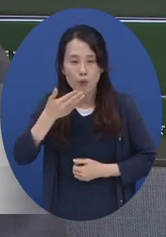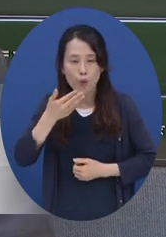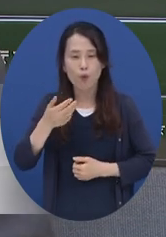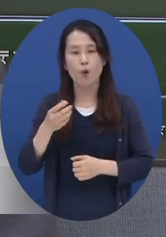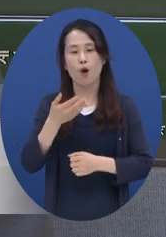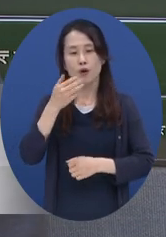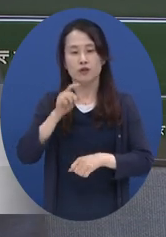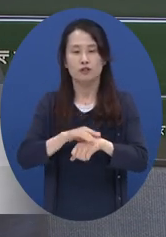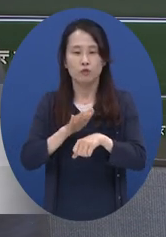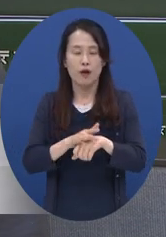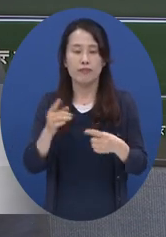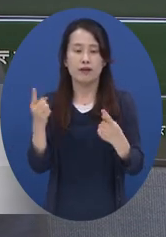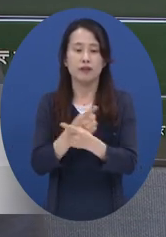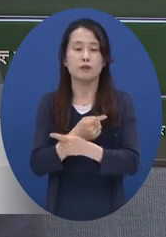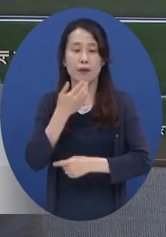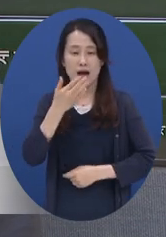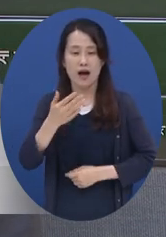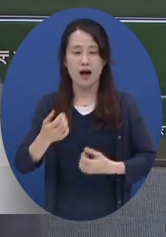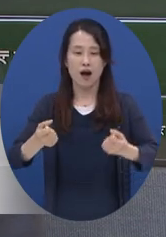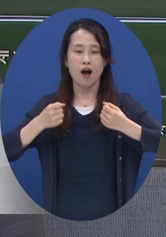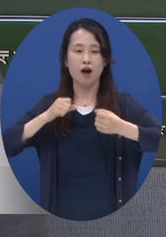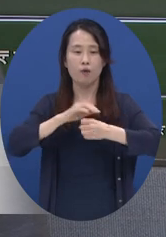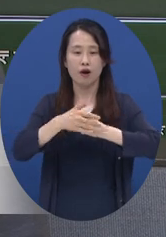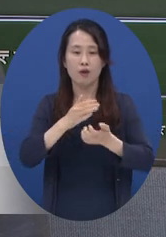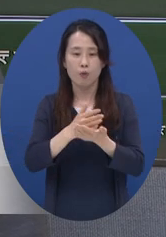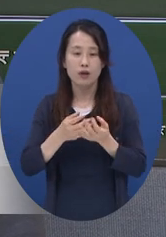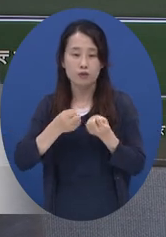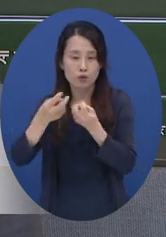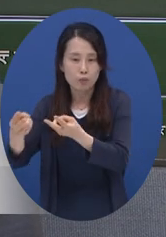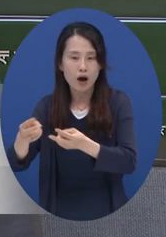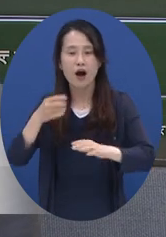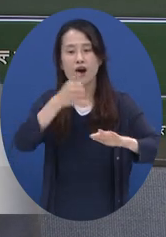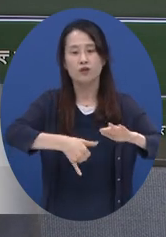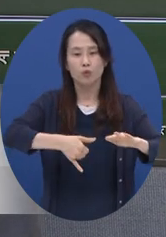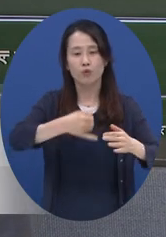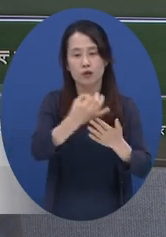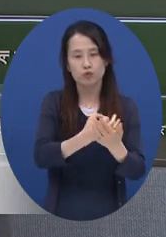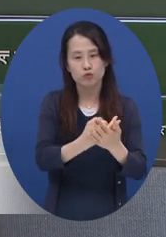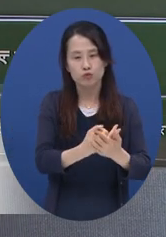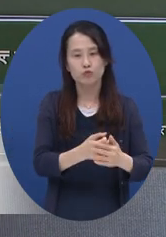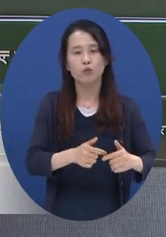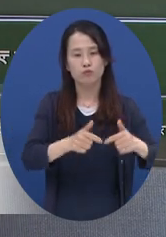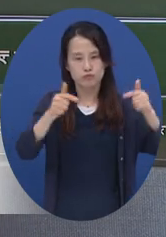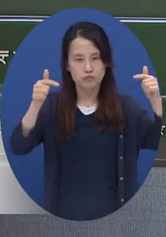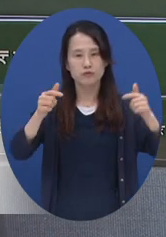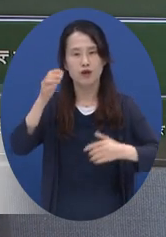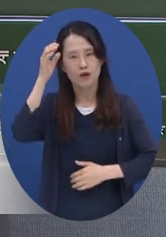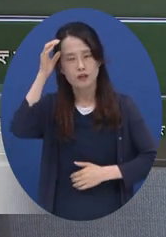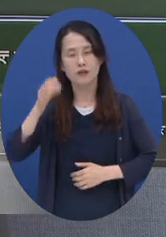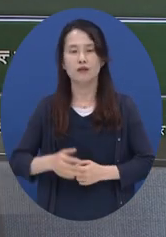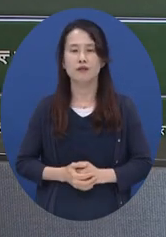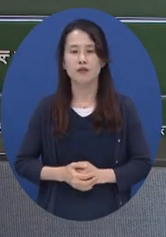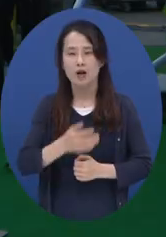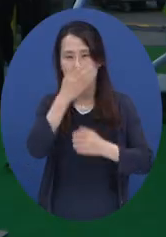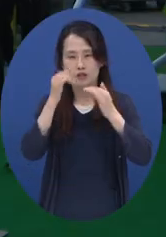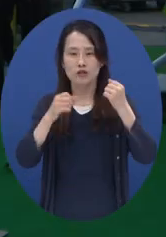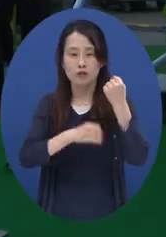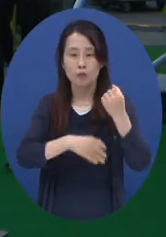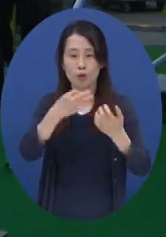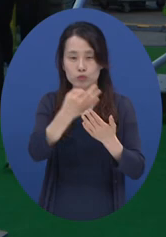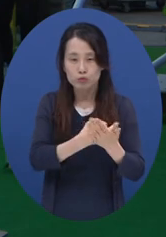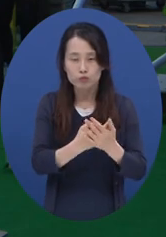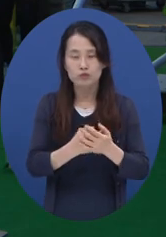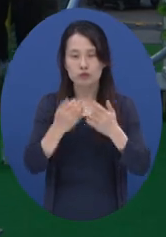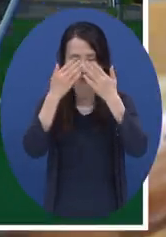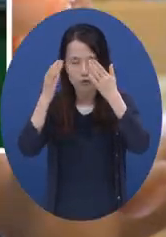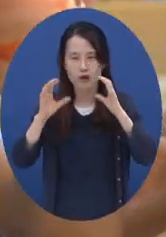이제 영양 섭취라든지 이런 식습성 개선이 되는 거고, 건강 과일을 공급함으로 해서 농가 소득 안정에 더 기여할 수 있다고 봅니다.